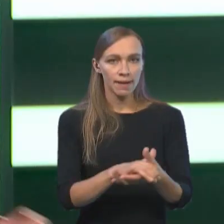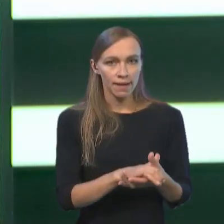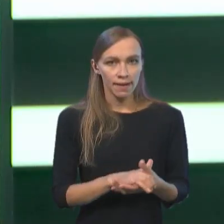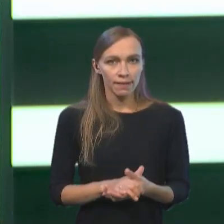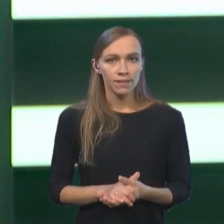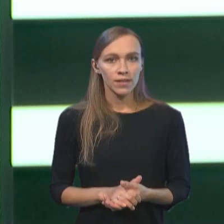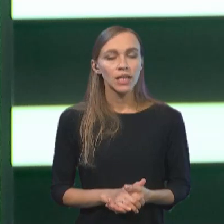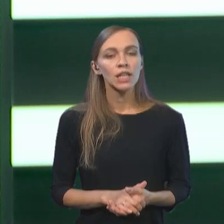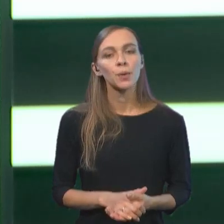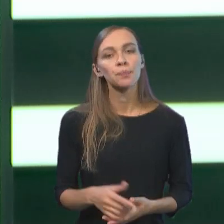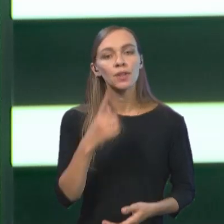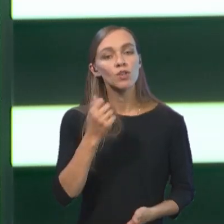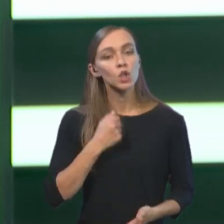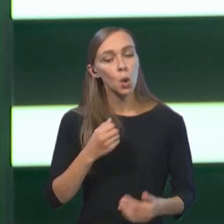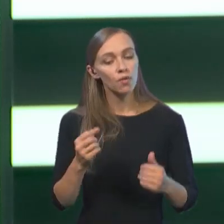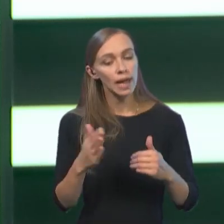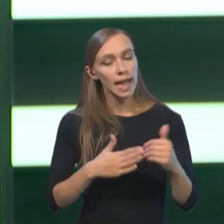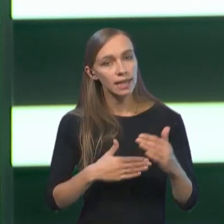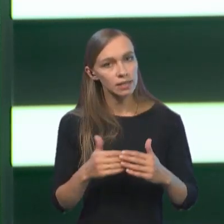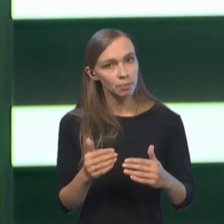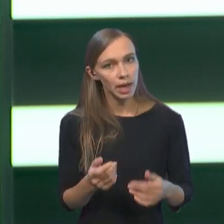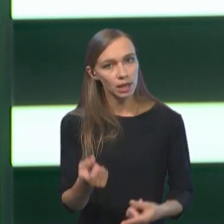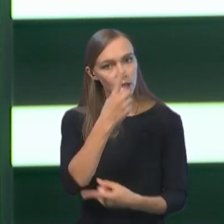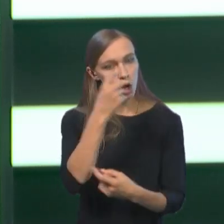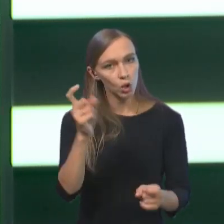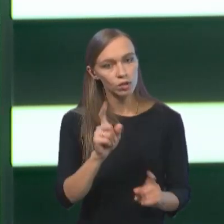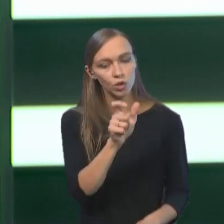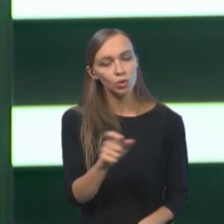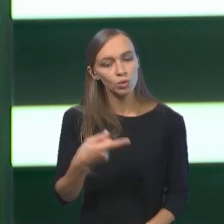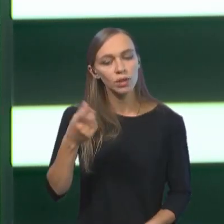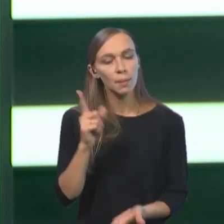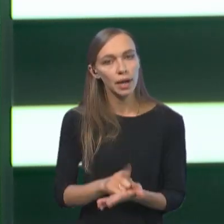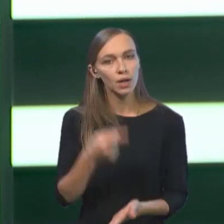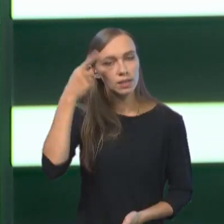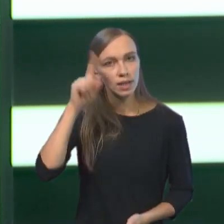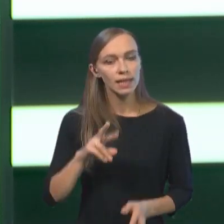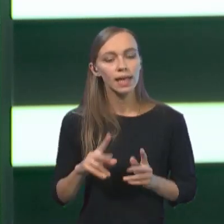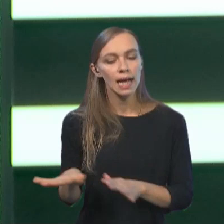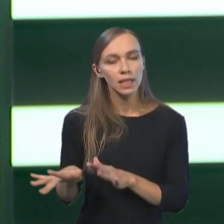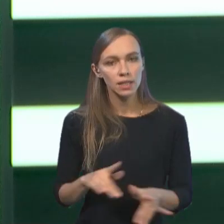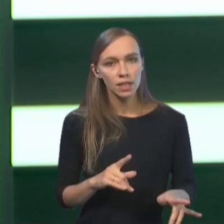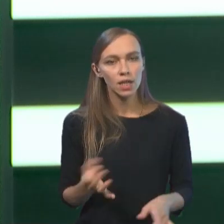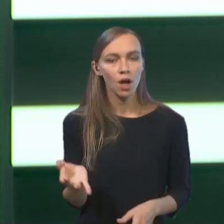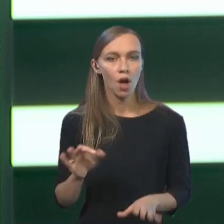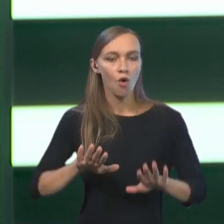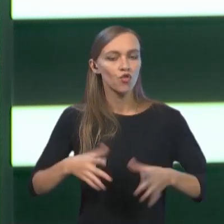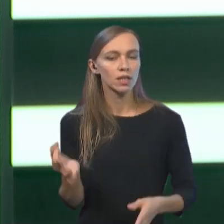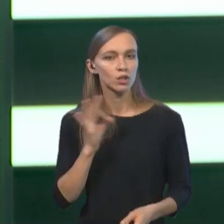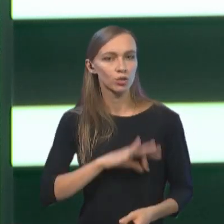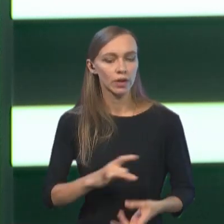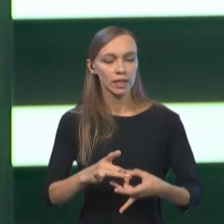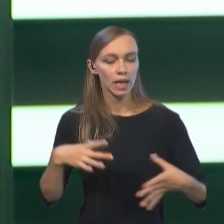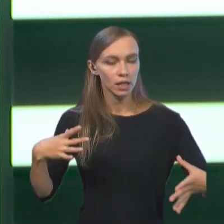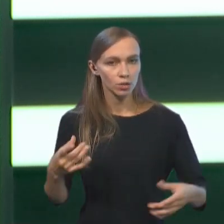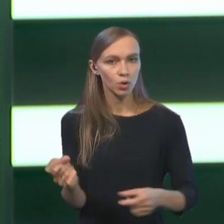Петро Черник, військовий експерт. Він наголосив на тому, що люди мають знати, як діяти у разі застосування ядерної зброї. Про